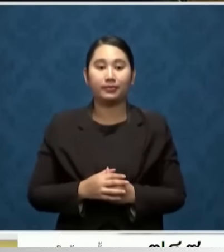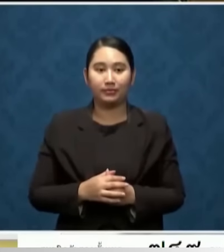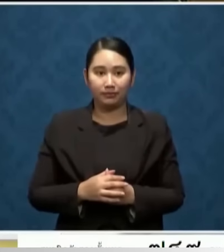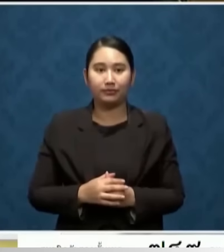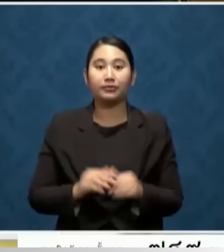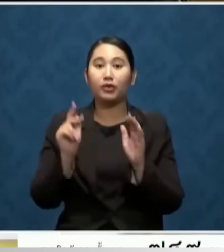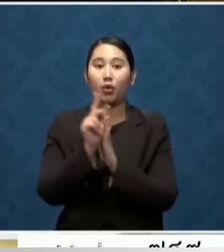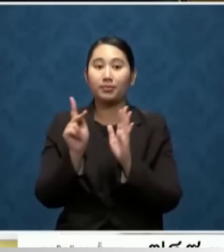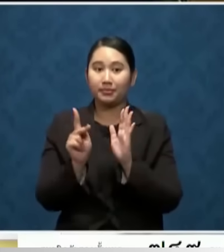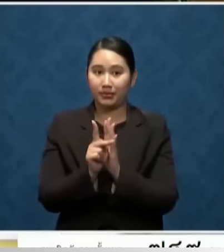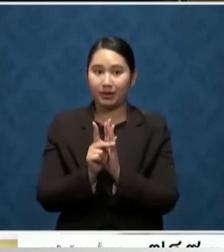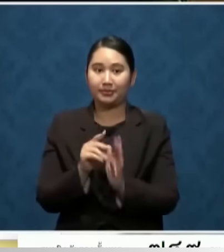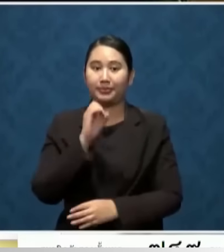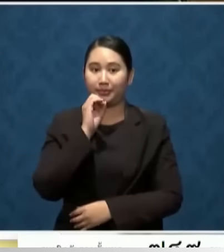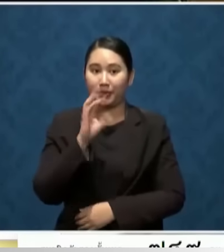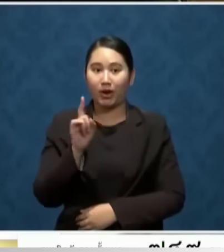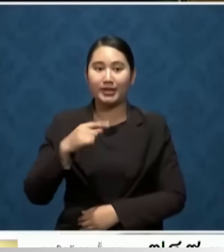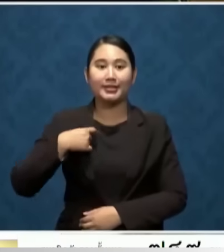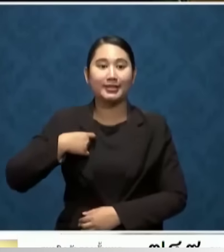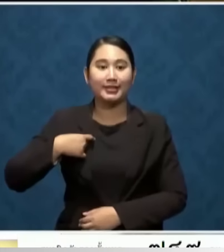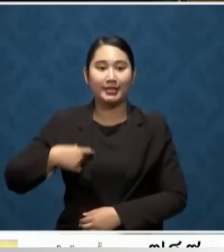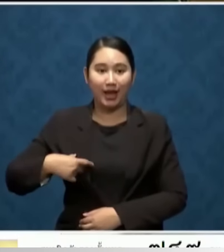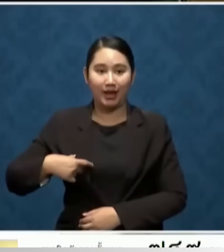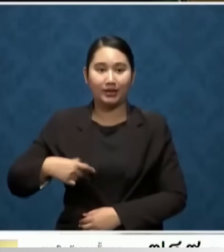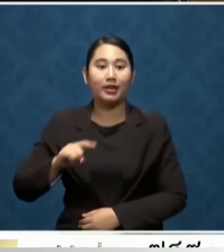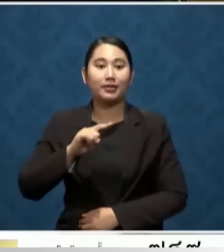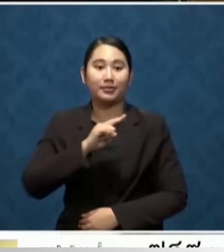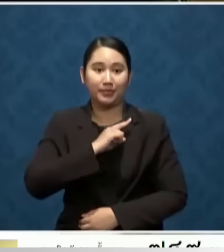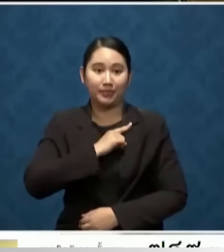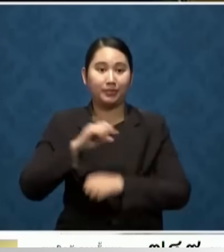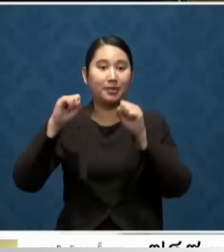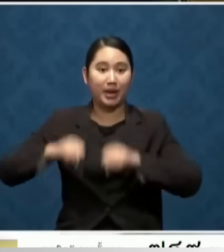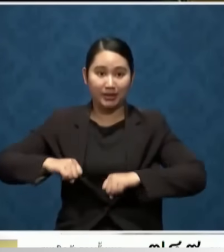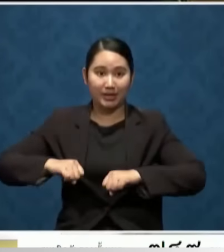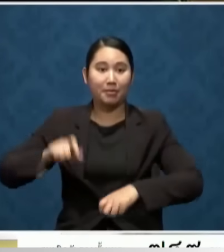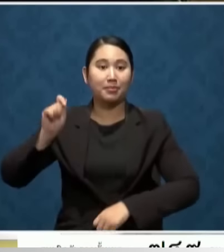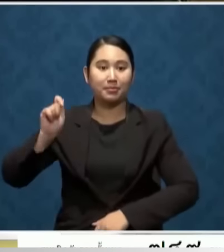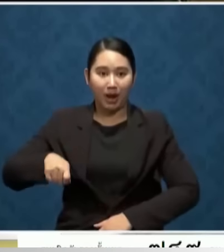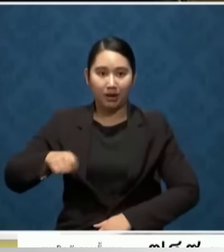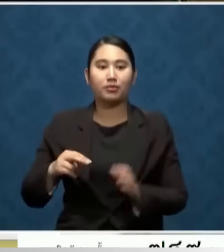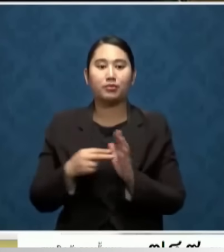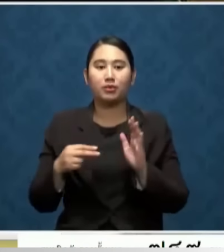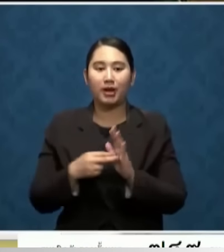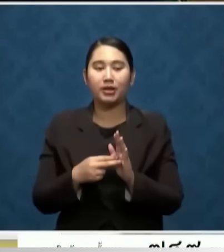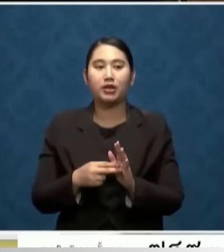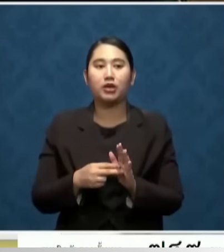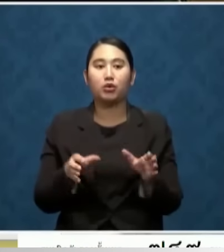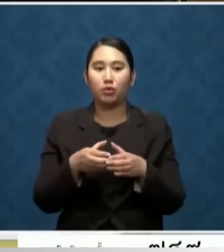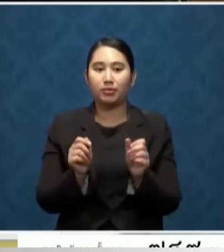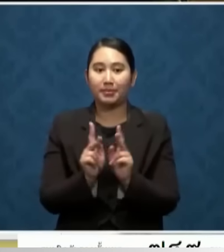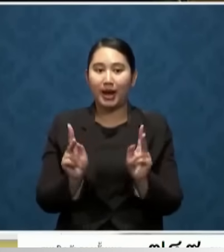ายให้ศาลเป็นผู้วินิจฉัยนั้นเป็นเรื่องที่คณะกรรมการกกต.เห็น